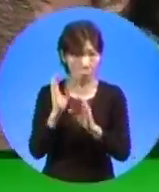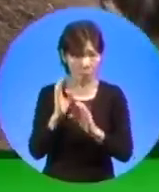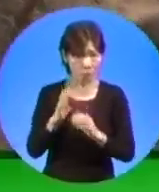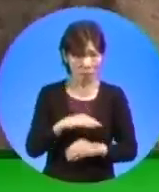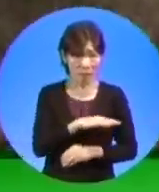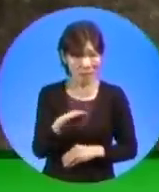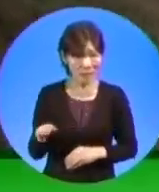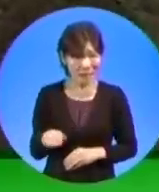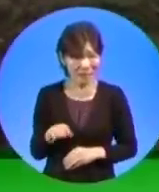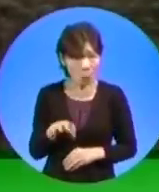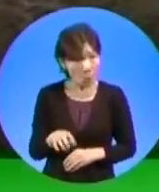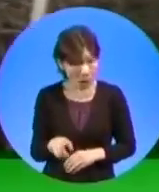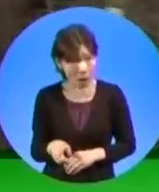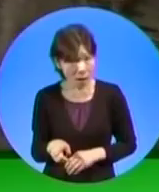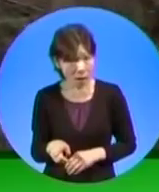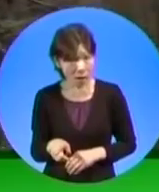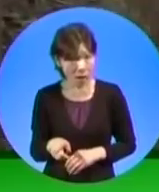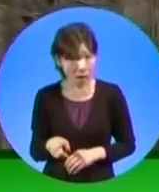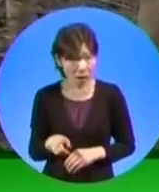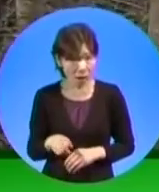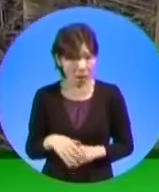万博お祭り広場。あ、